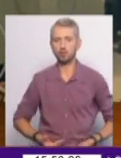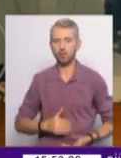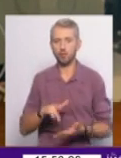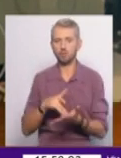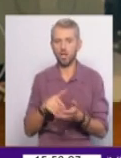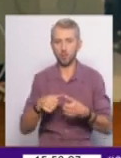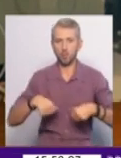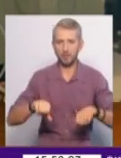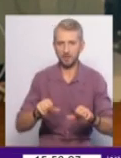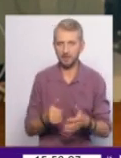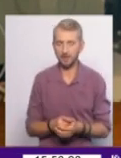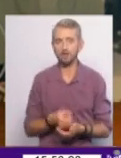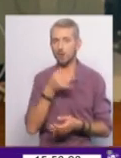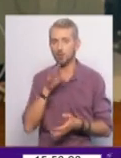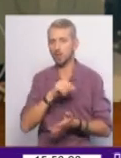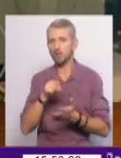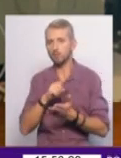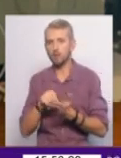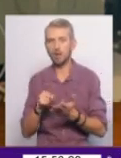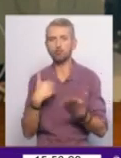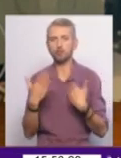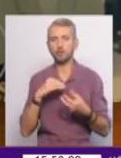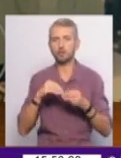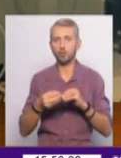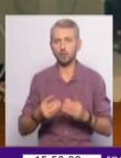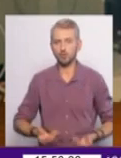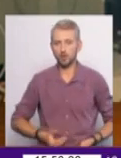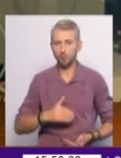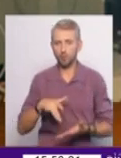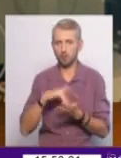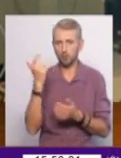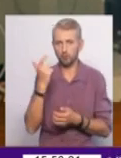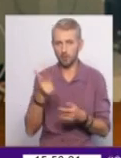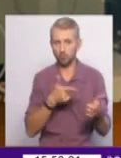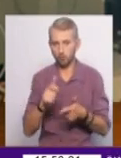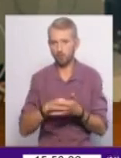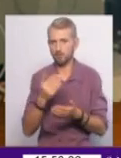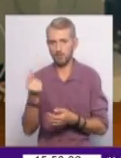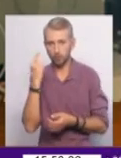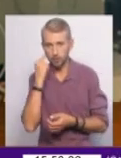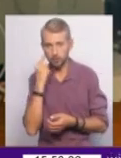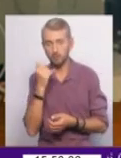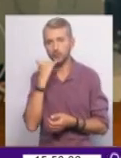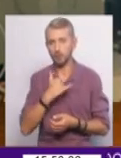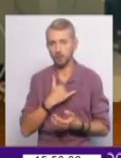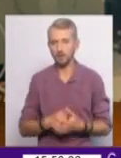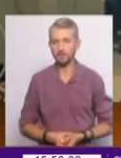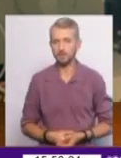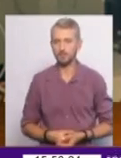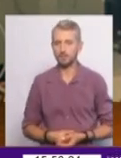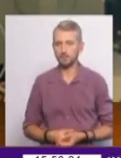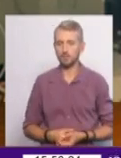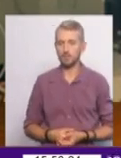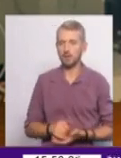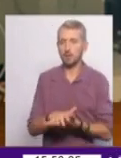житлово-комунальної комісії, тож будь-які питання, які стосуються проблем житлово-комунального господарства, ми готові від вас почути. Долучайтеся. Продовжуємо,